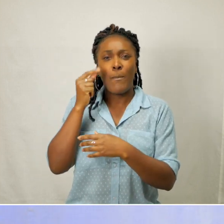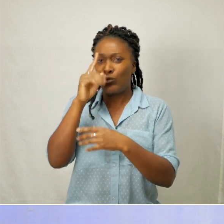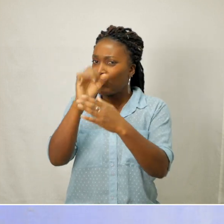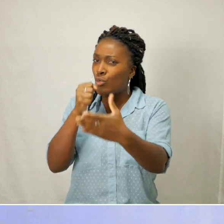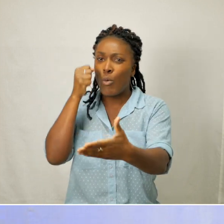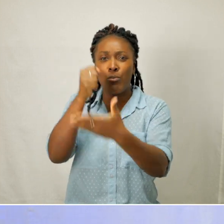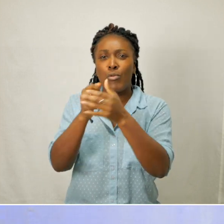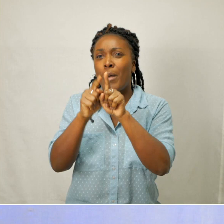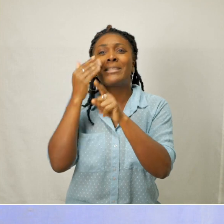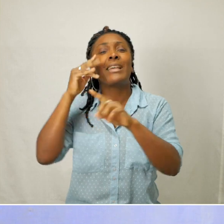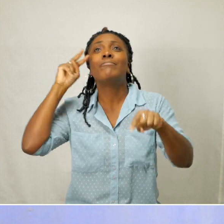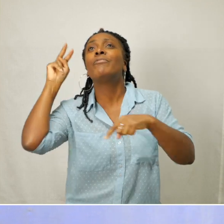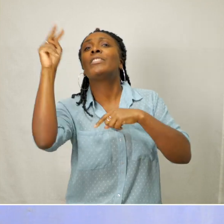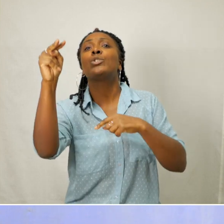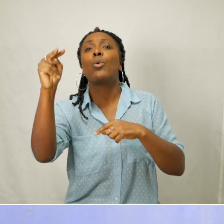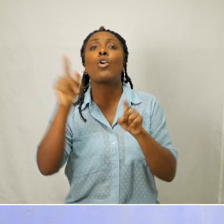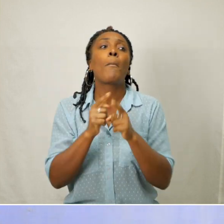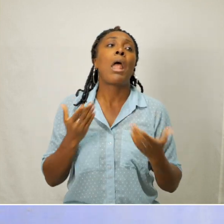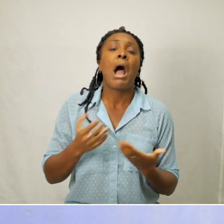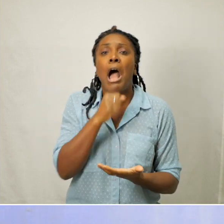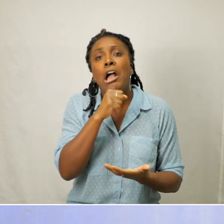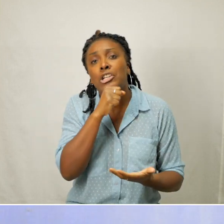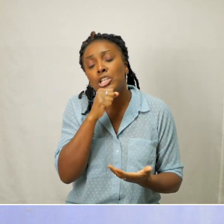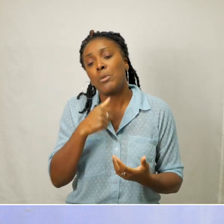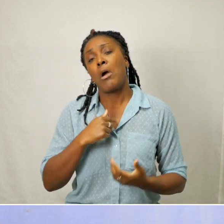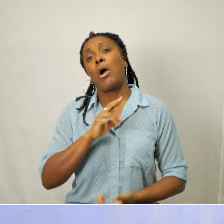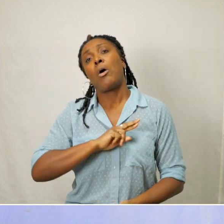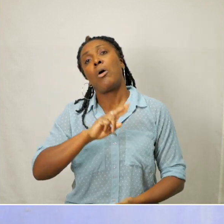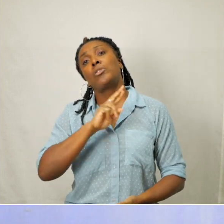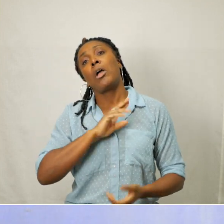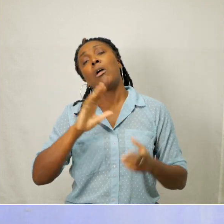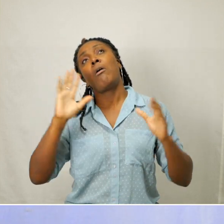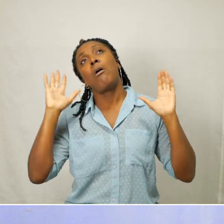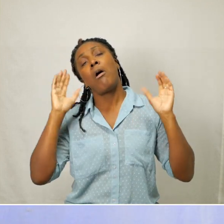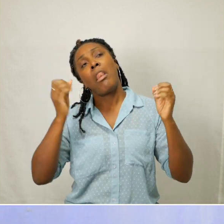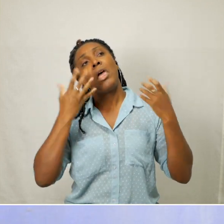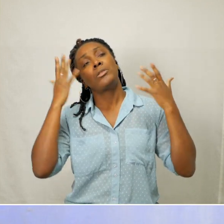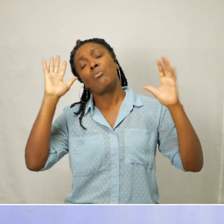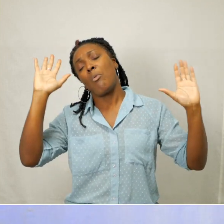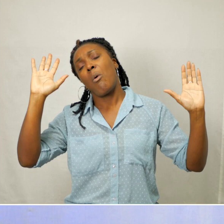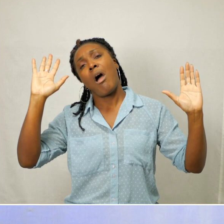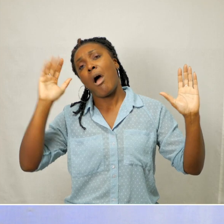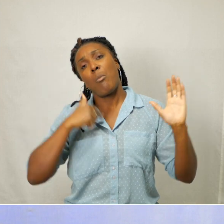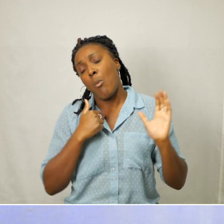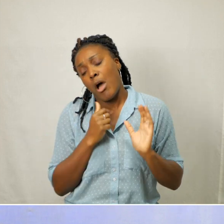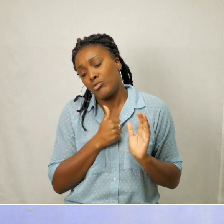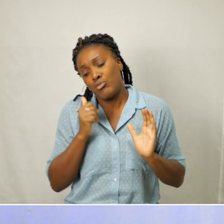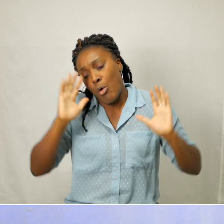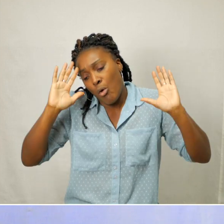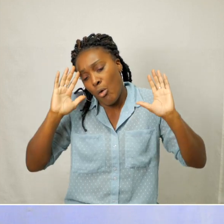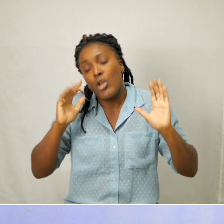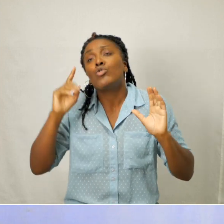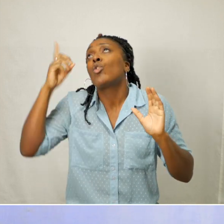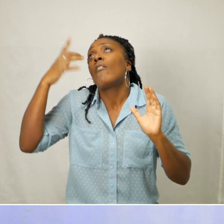jusqu'au bout des choses. C'était pas un homme qui s'est dit « maintenant je suis âgé, je vais prendre ma retraite tranquille, laissez-moi, je vais faire mes petites affaires et